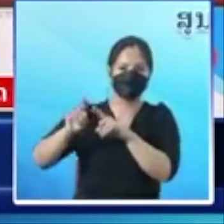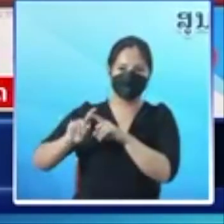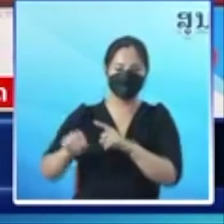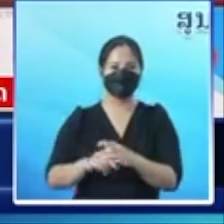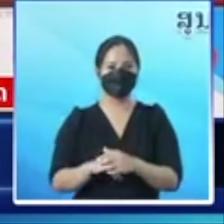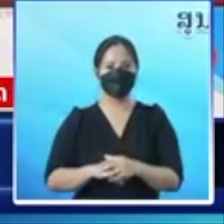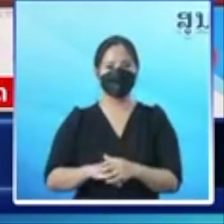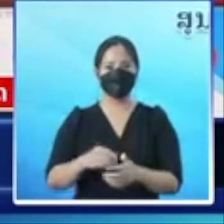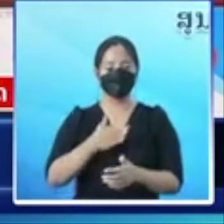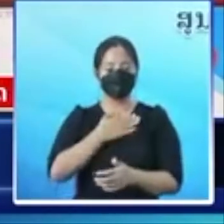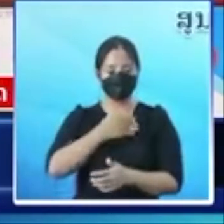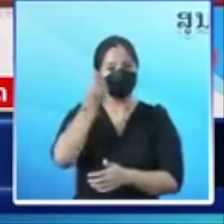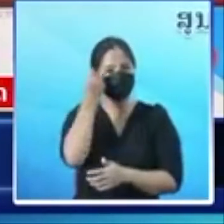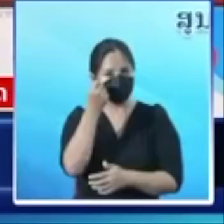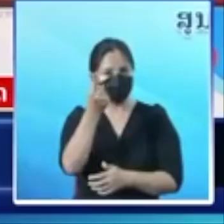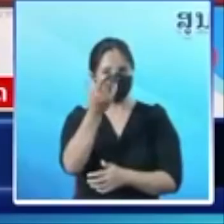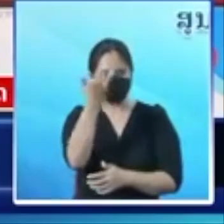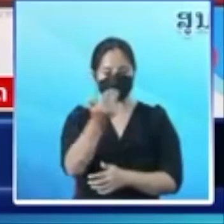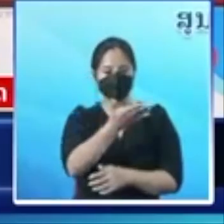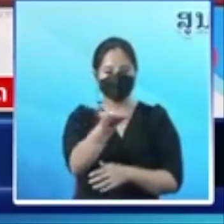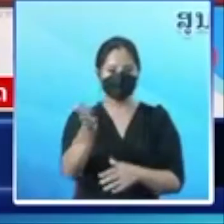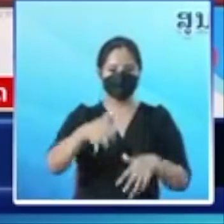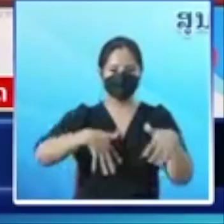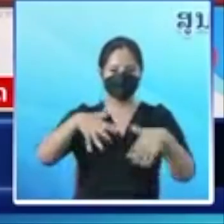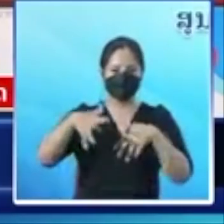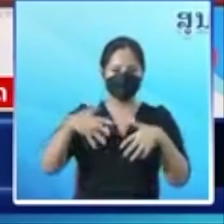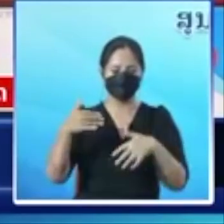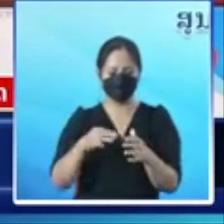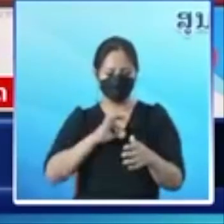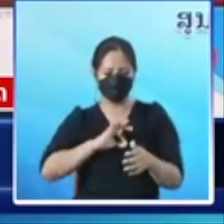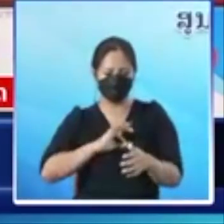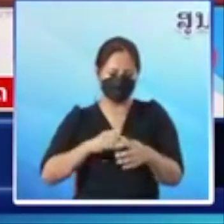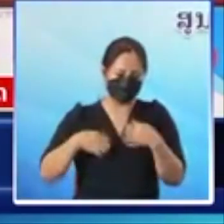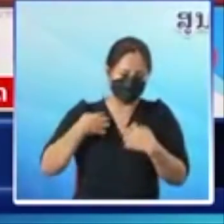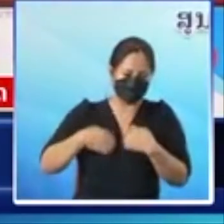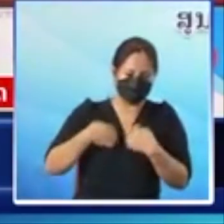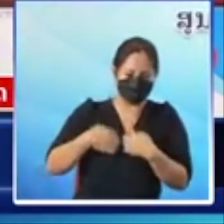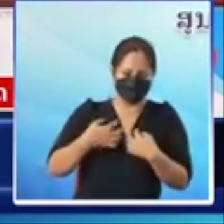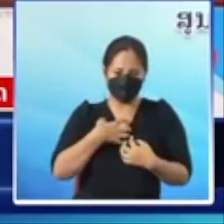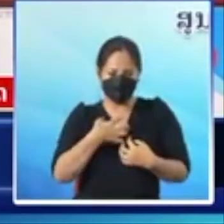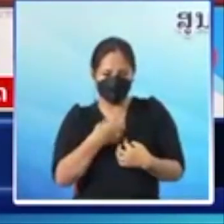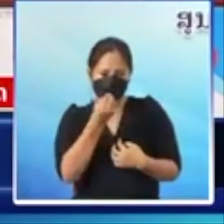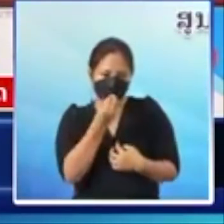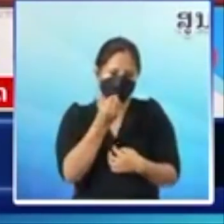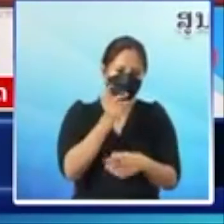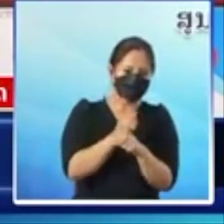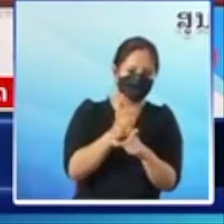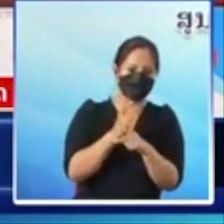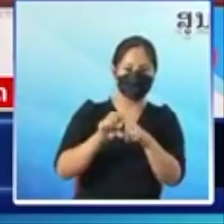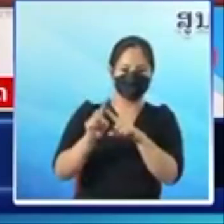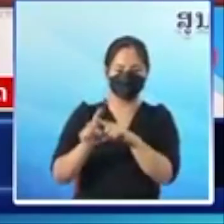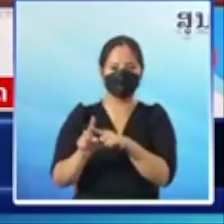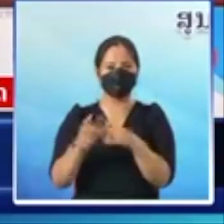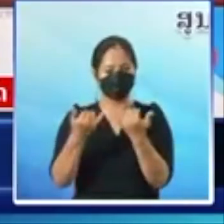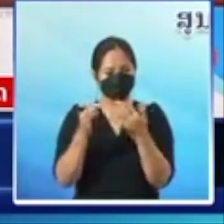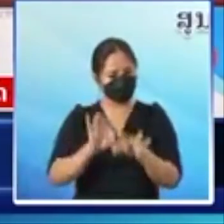ความกดดันเข่งตึงในการบ่ได้ใช้ชีวิตสังคมมายาวนานแต่ก็มีการลักลอบมีการซุ้มแซ